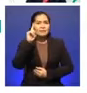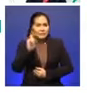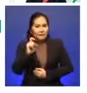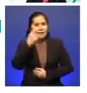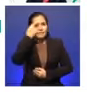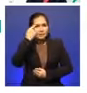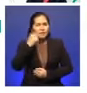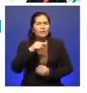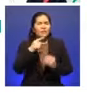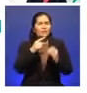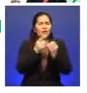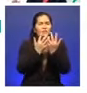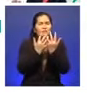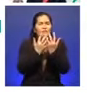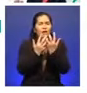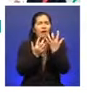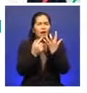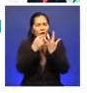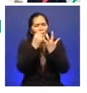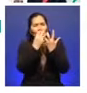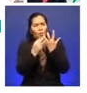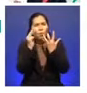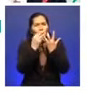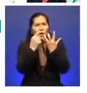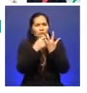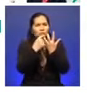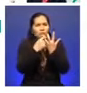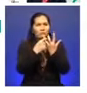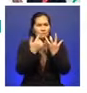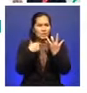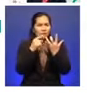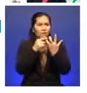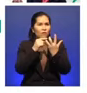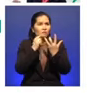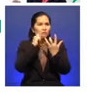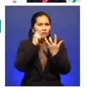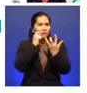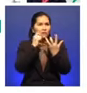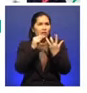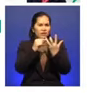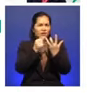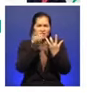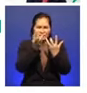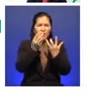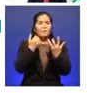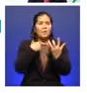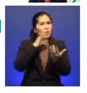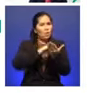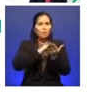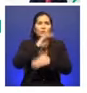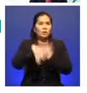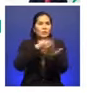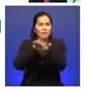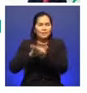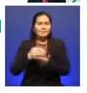ฟันมีช่องว่างและบางช่องมีฟันหายไปเหลือแต่ติ่งฟันติดอยู่สิ่งต่างๆเห